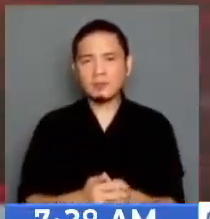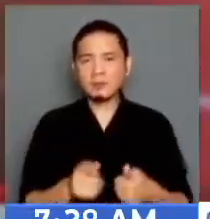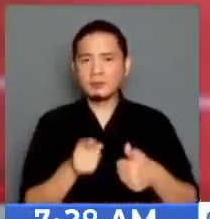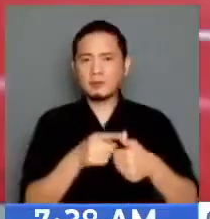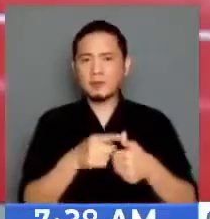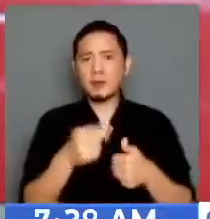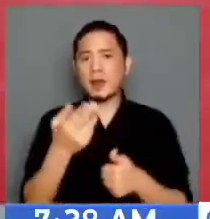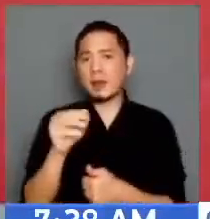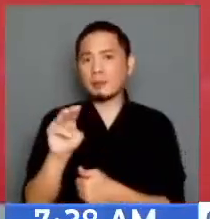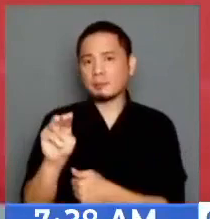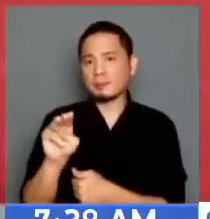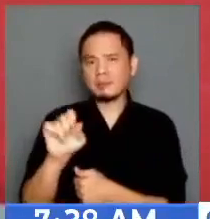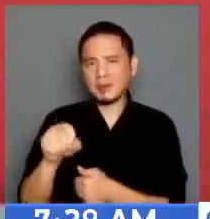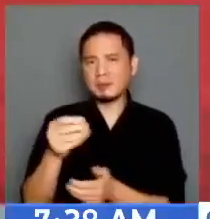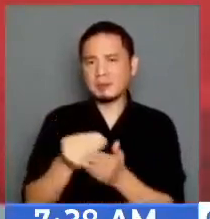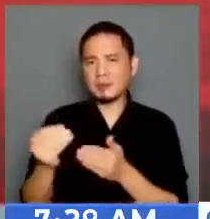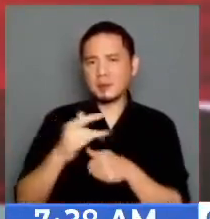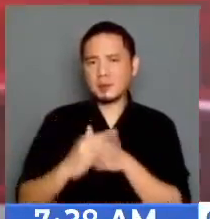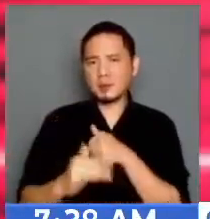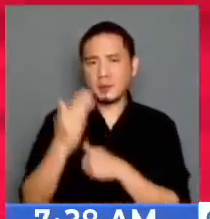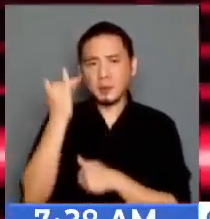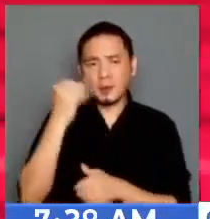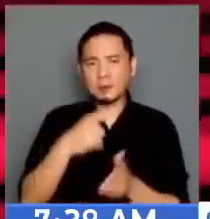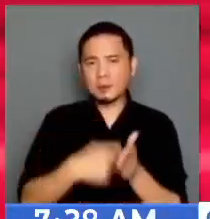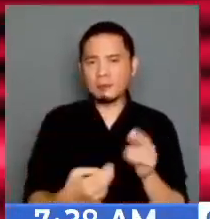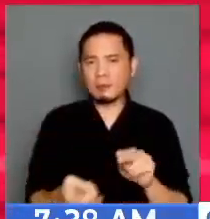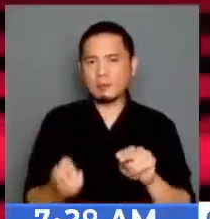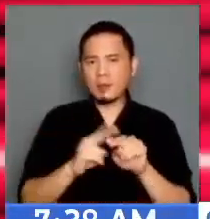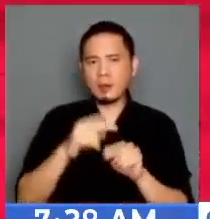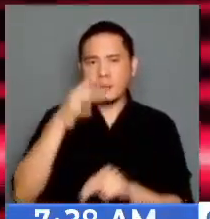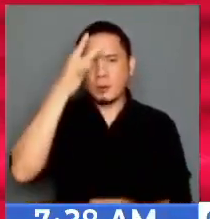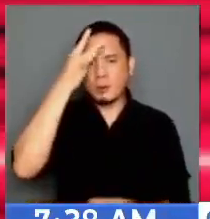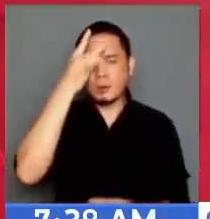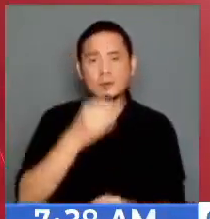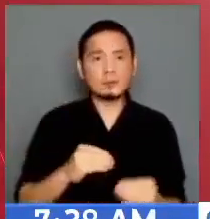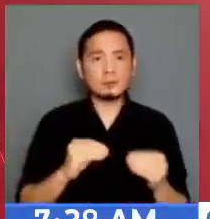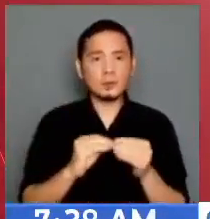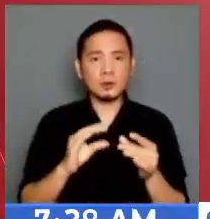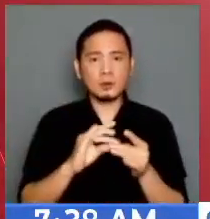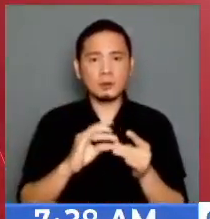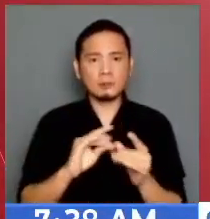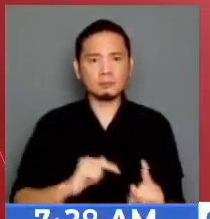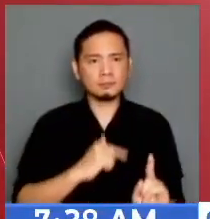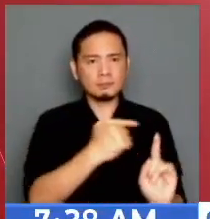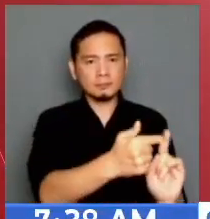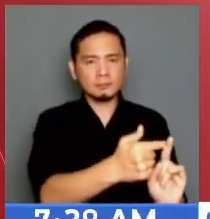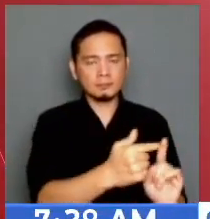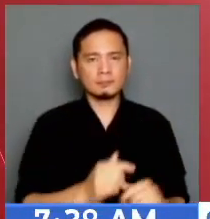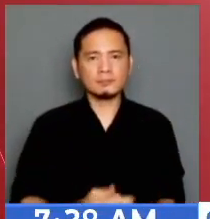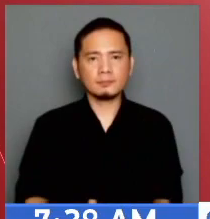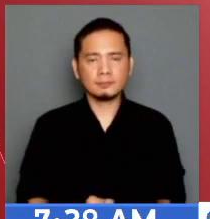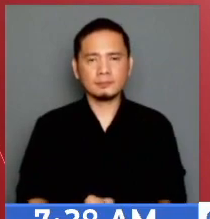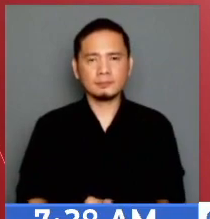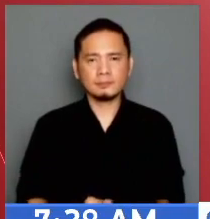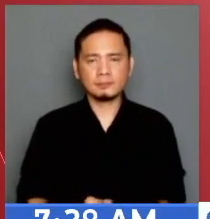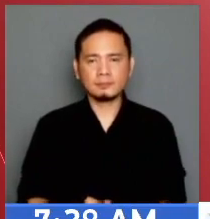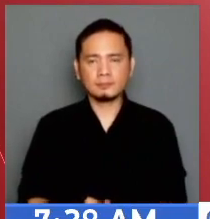ang presyo. Live mula sa Mandaluyong, may unang balita, si Bam Alegre. Bam, good morning. Magkano ang itinaas?